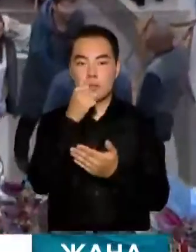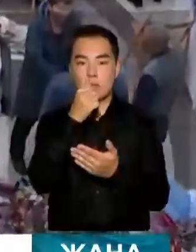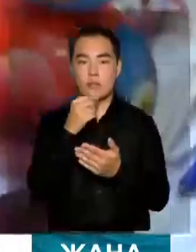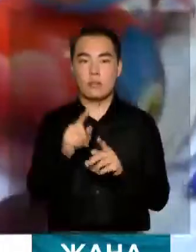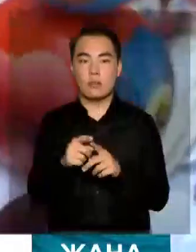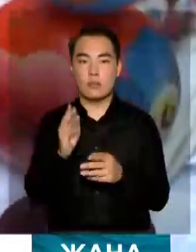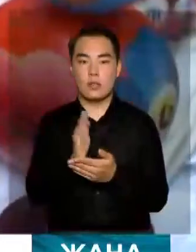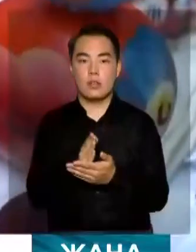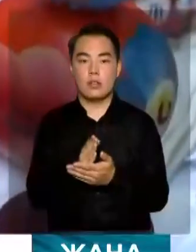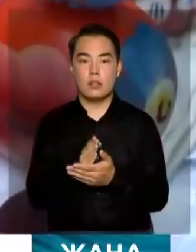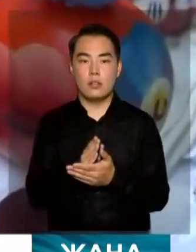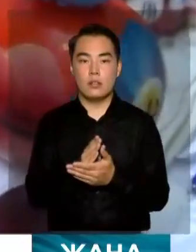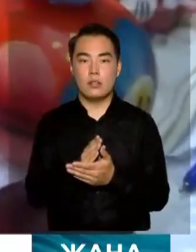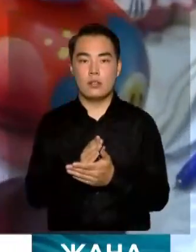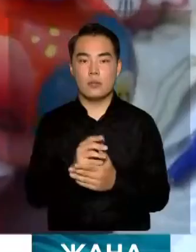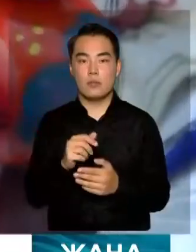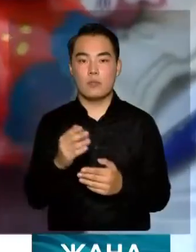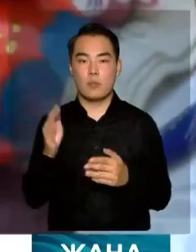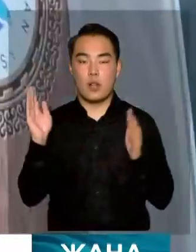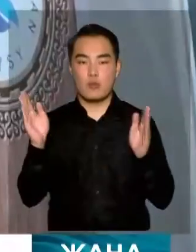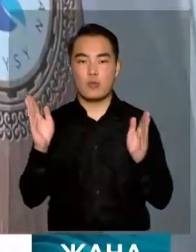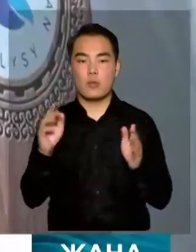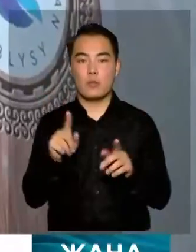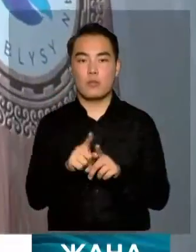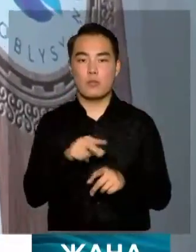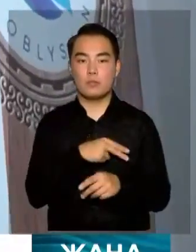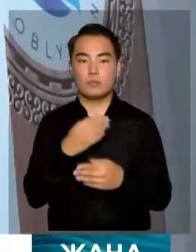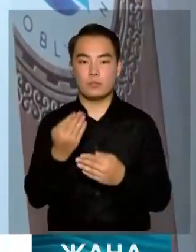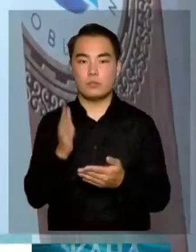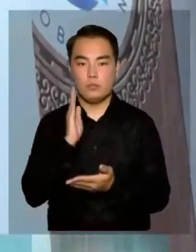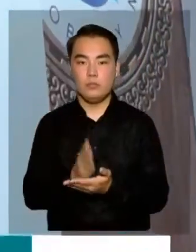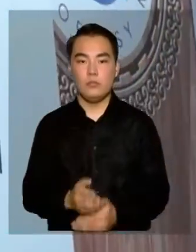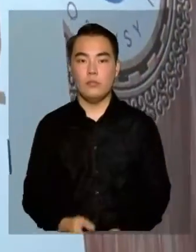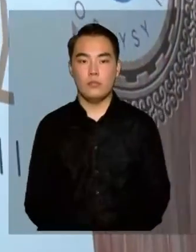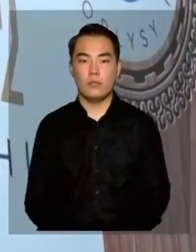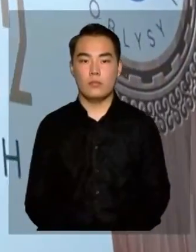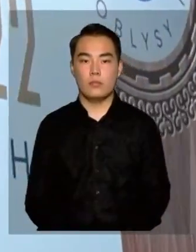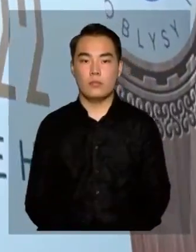шара шеберлердің шыңдалуына үлкен сеп болды. Нысаналы ғыл жаңа уақыт.